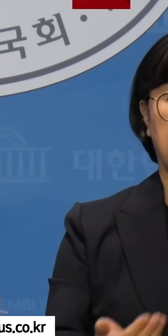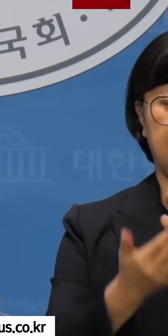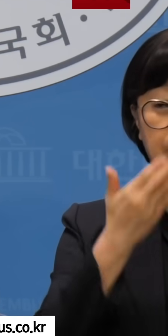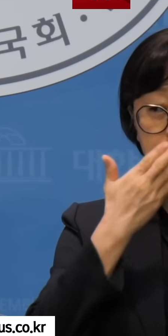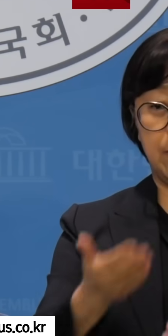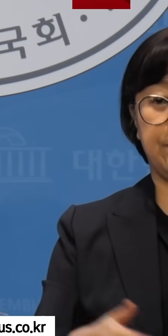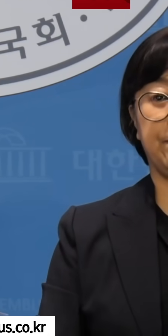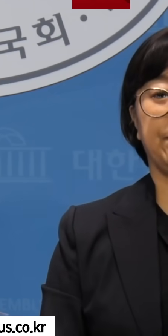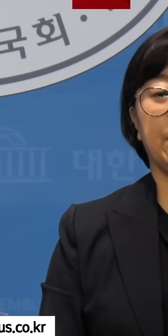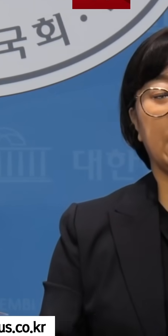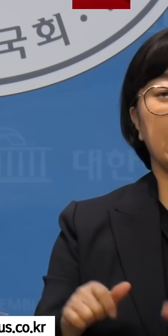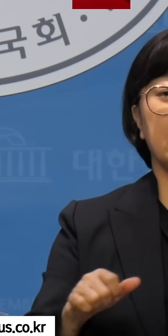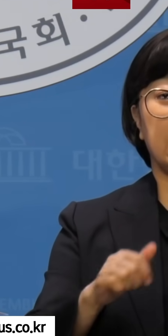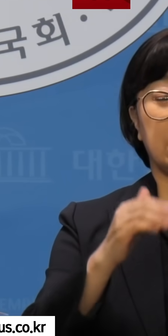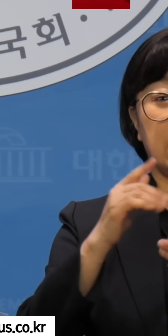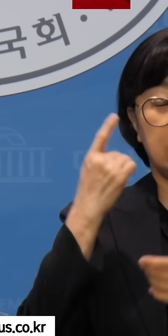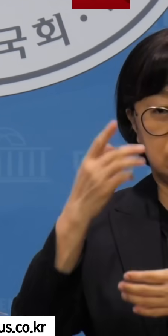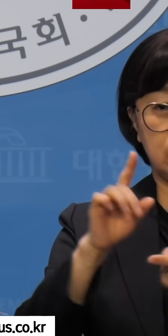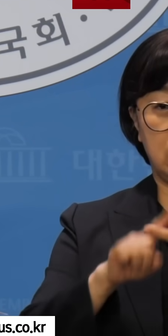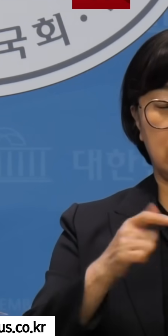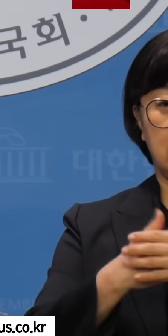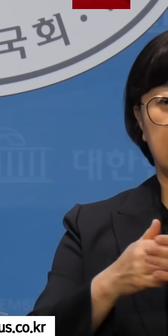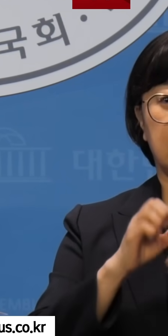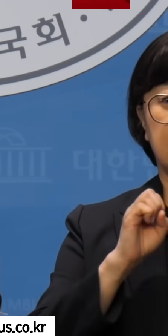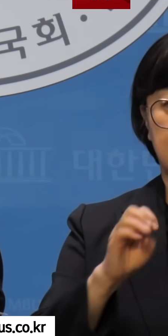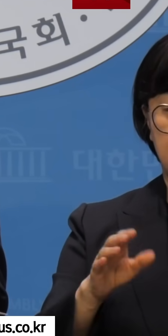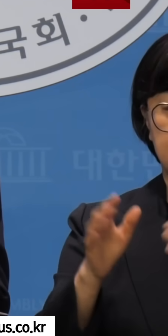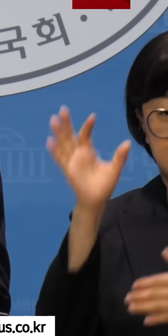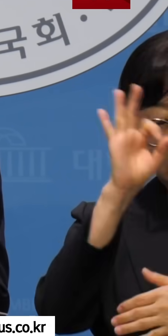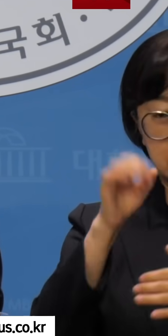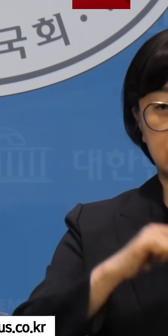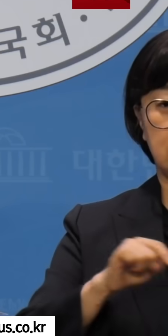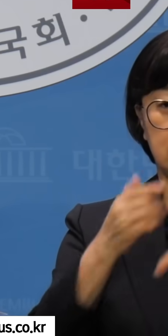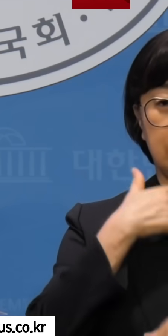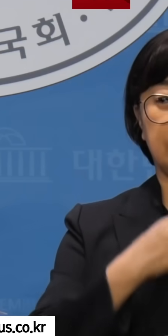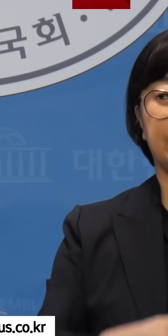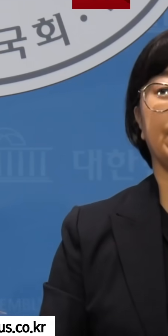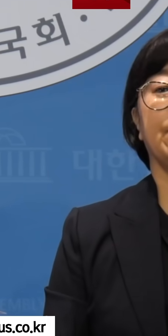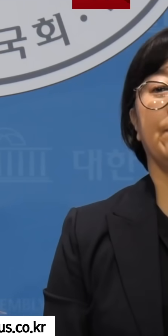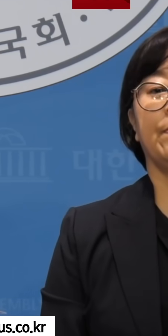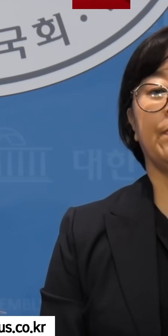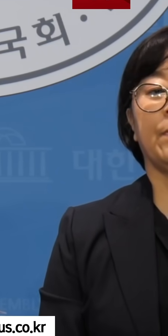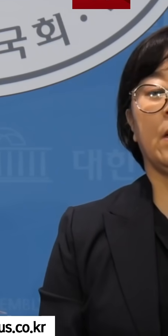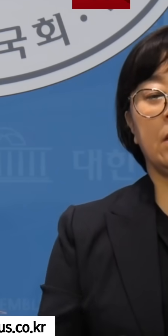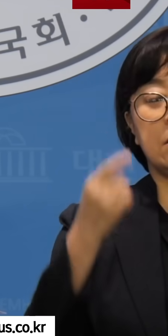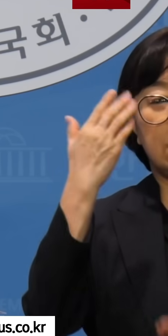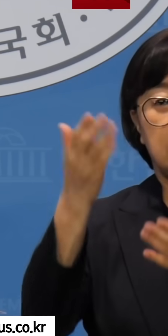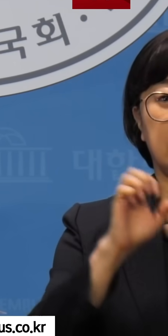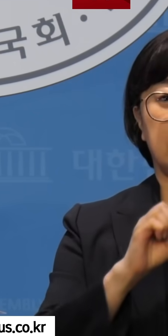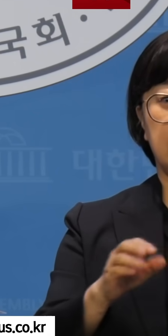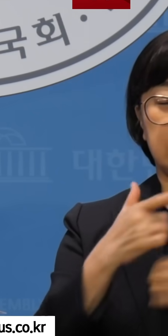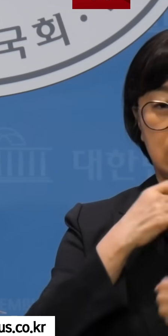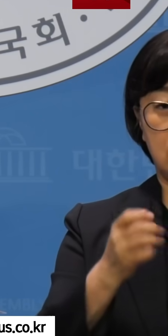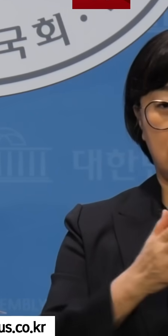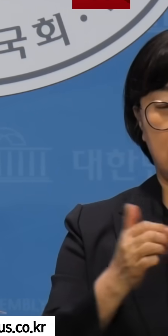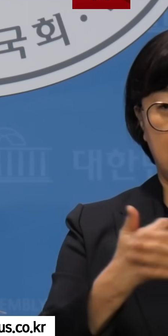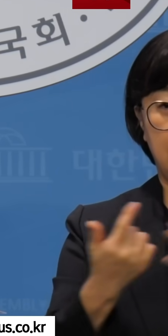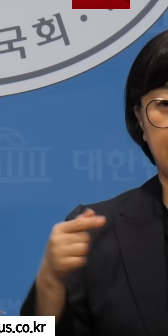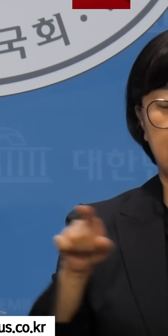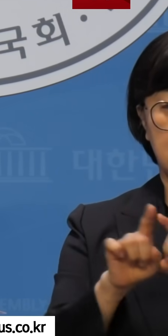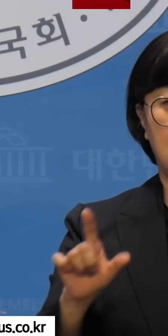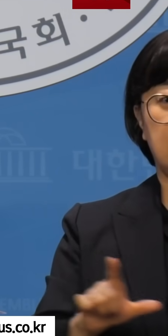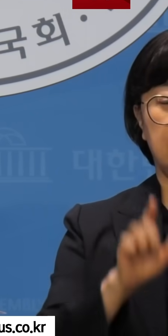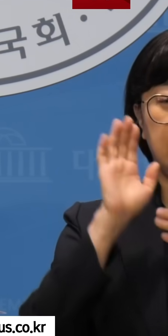것인가? 이 다섯 가지 질문에 대한 답을 찾아나가는 정치를 하려고 합니다. 이 질문의 답을 찾고 함께 사는